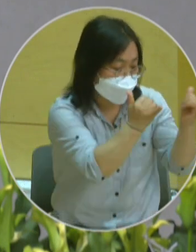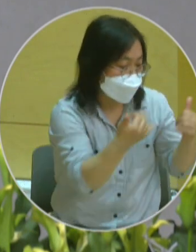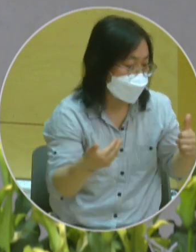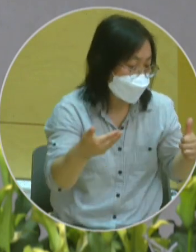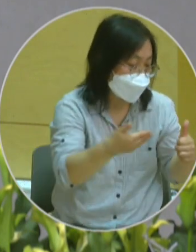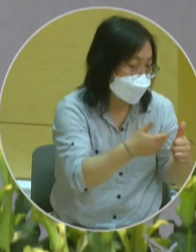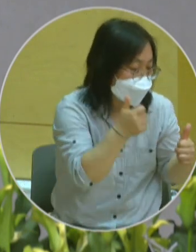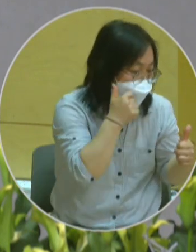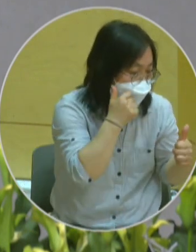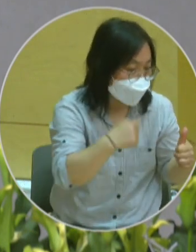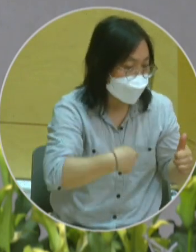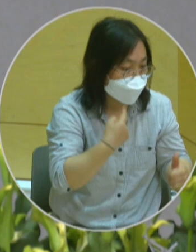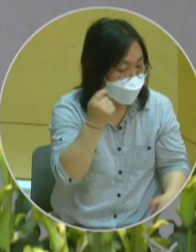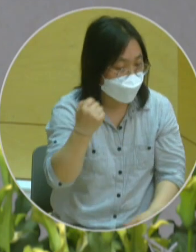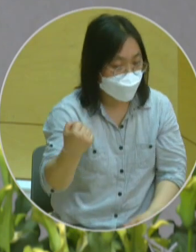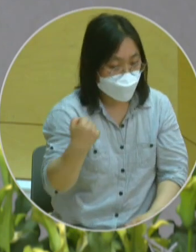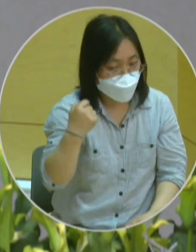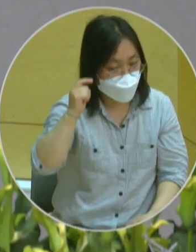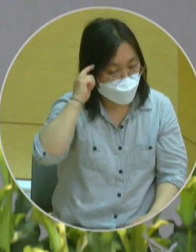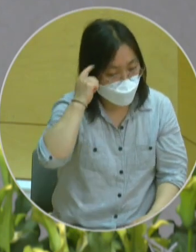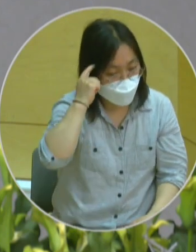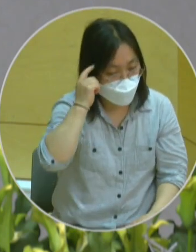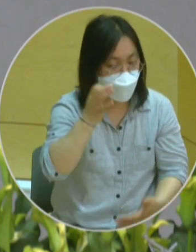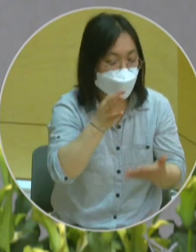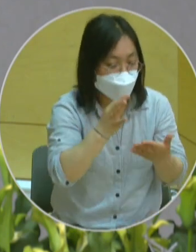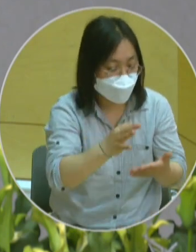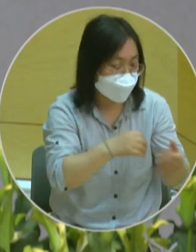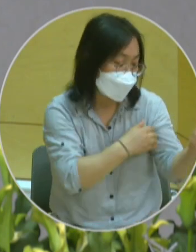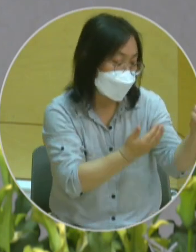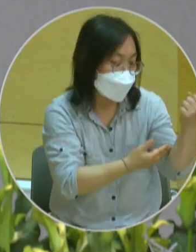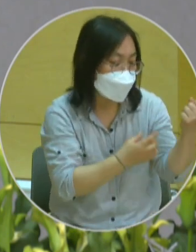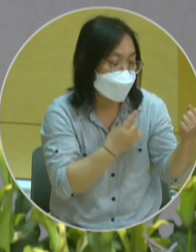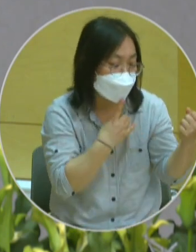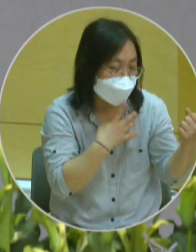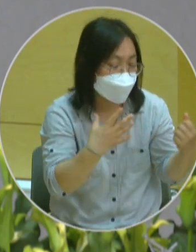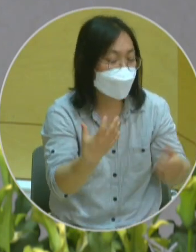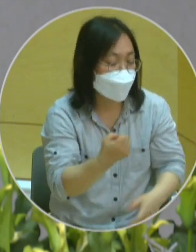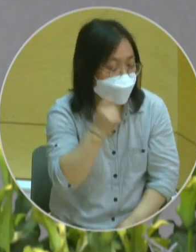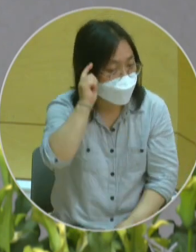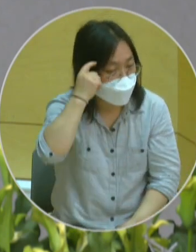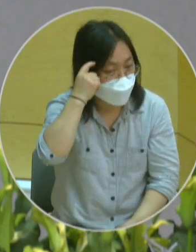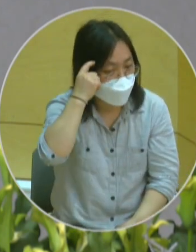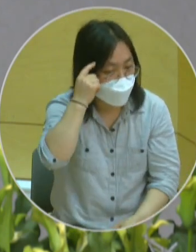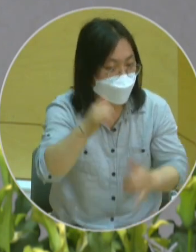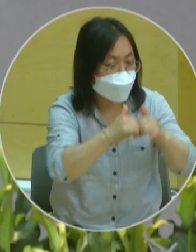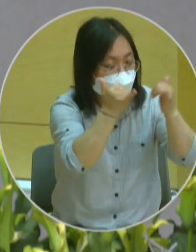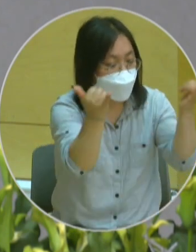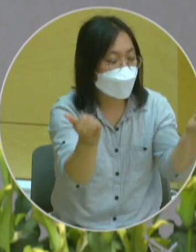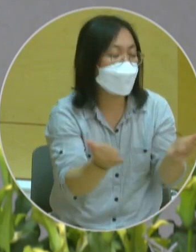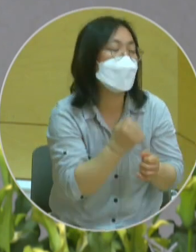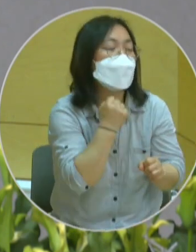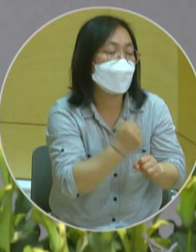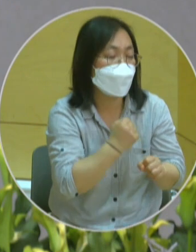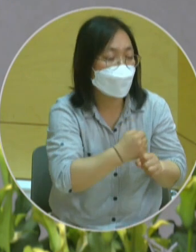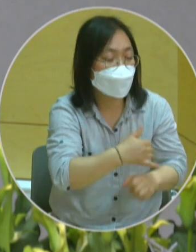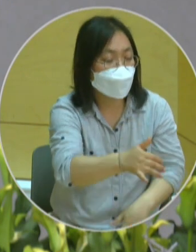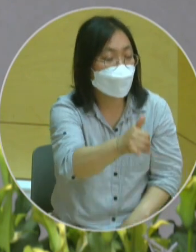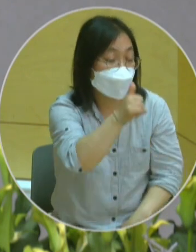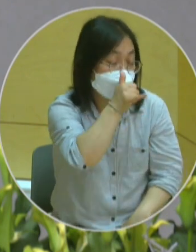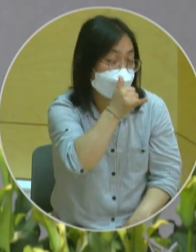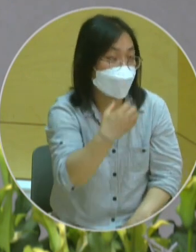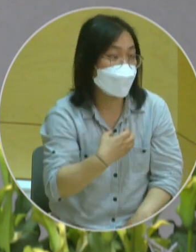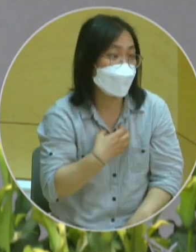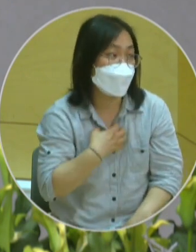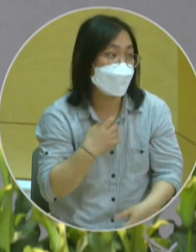작용되고 결국은 권력과 돈을 가지고 하는 그런 이론들이 계속해서 이어지고 사회 구조와 체제를 만들어가는 그 위기